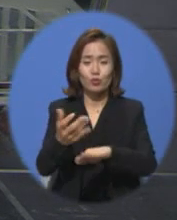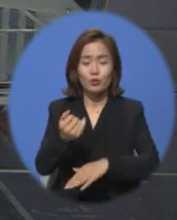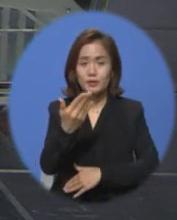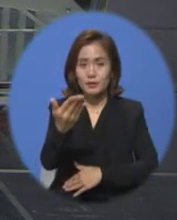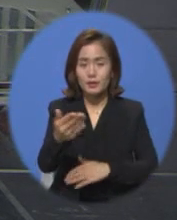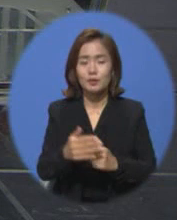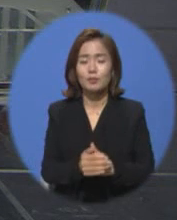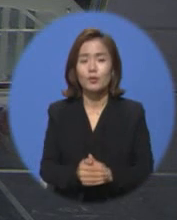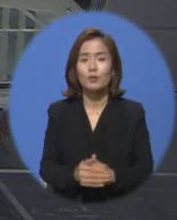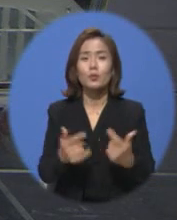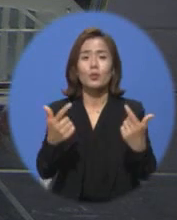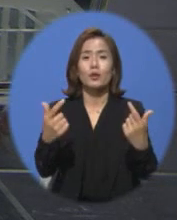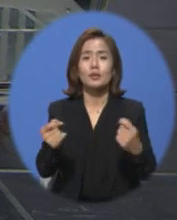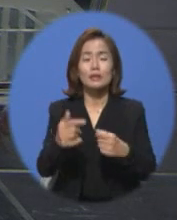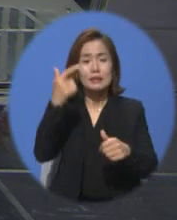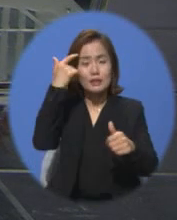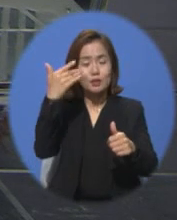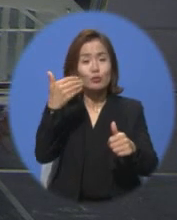마찬가지로,